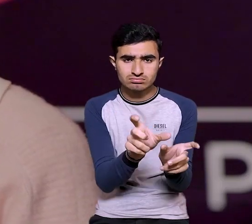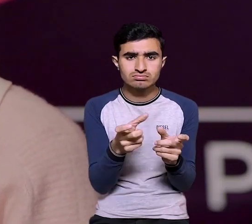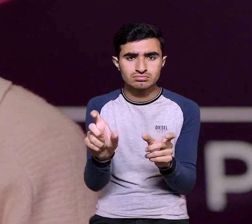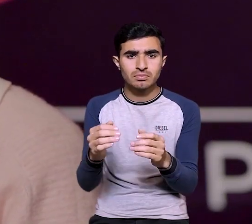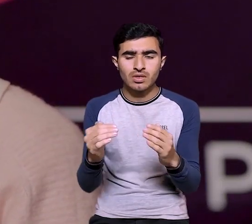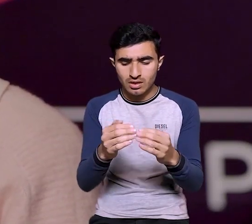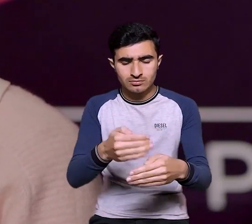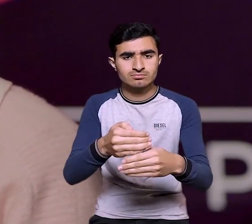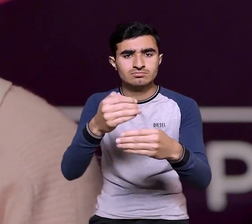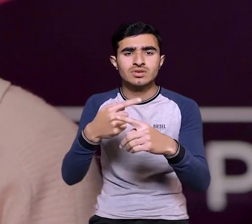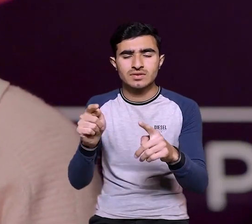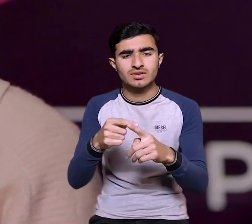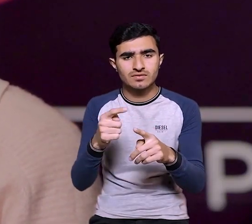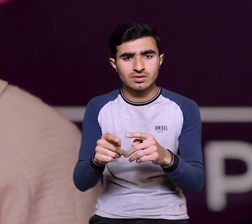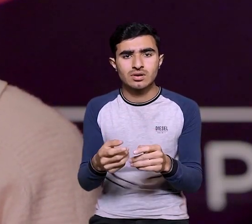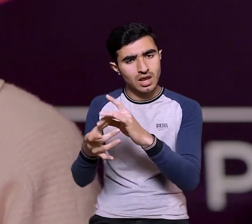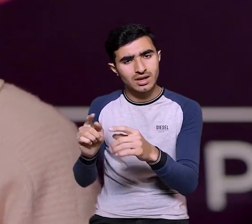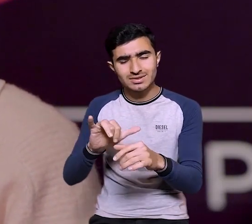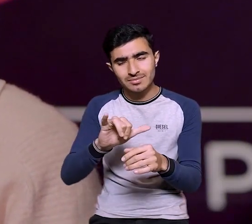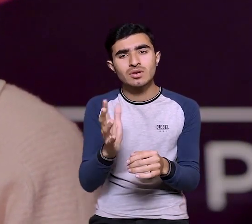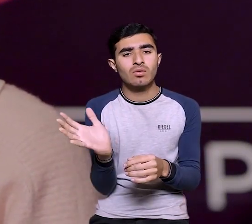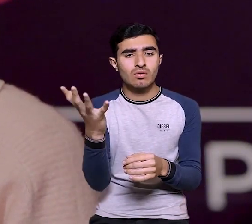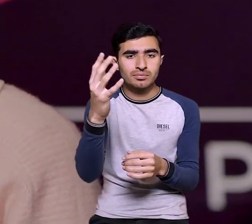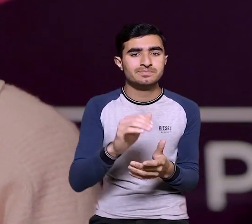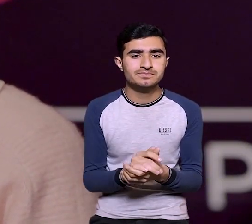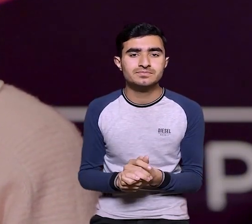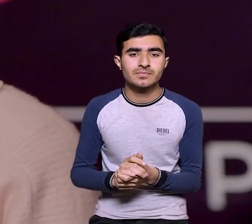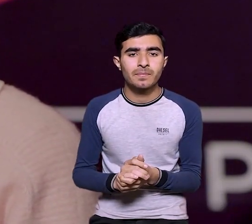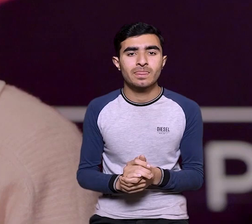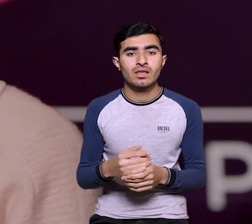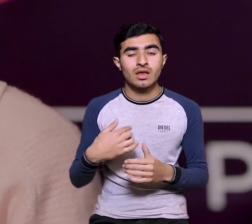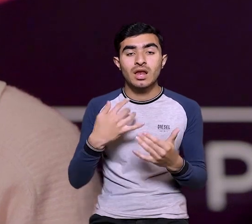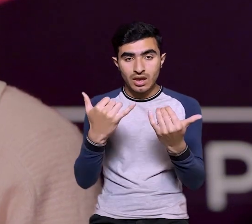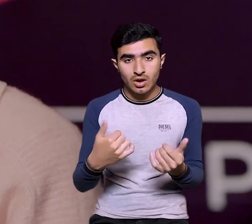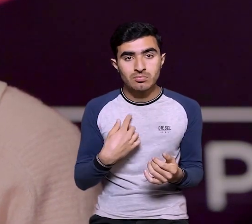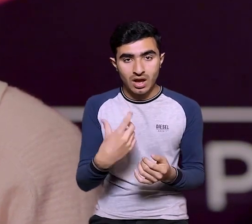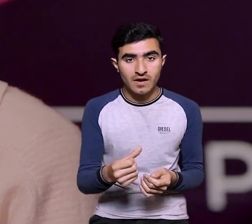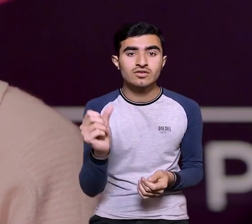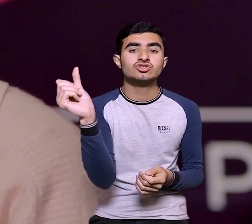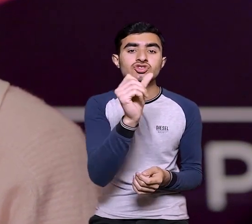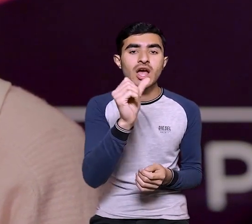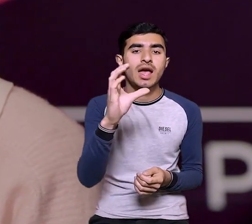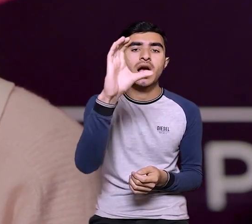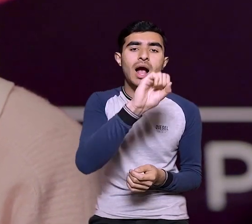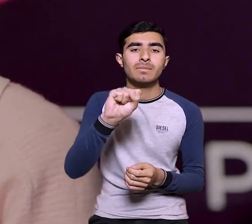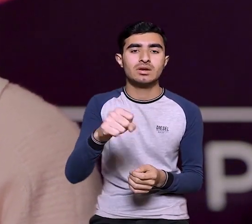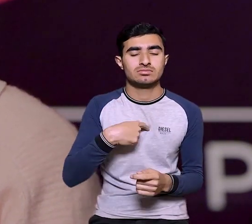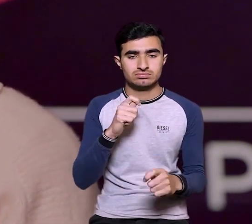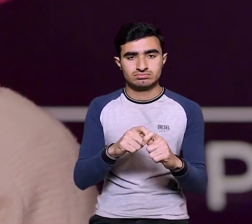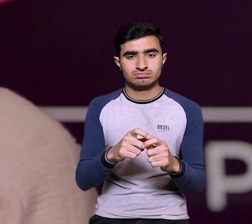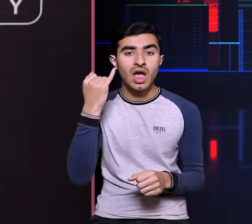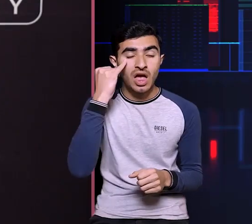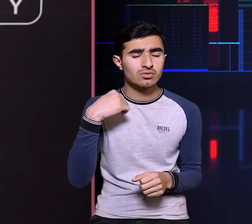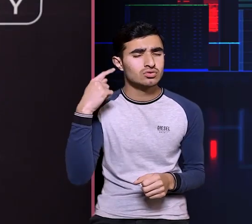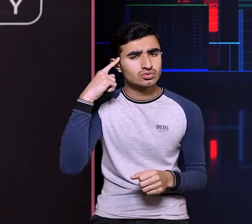इस वक्त मेरे पास 6 हैं कंपनीज जिनको मैं हेड कर रही हूँ, और इसके साथ जब मैंने ये देखा कि अगर मैं कर सकती हूँ तो ख़वातीन बाकी क्यों नहीं